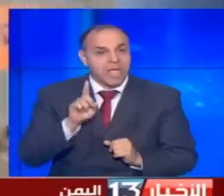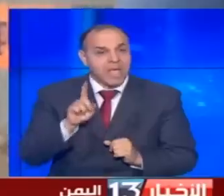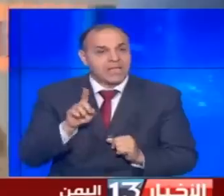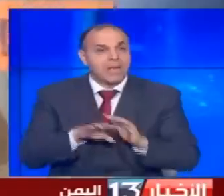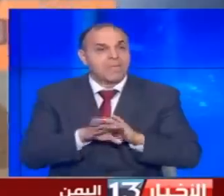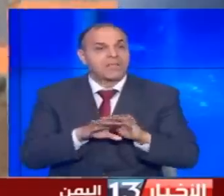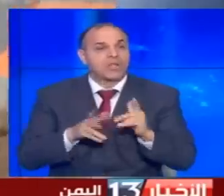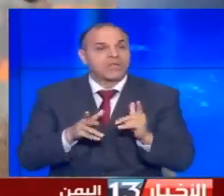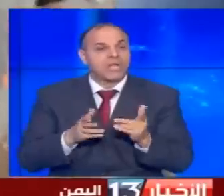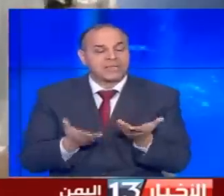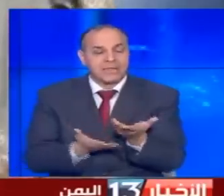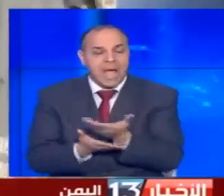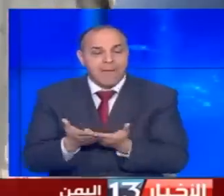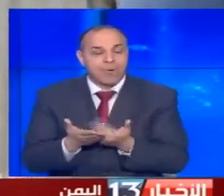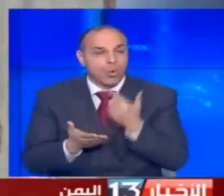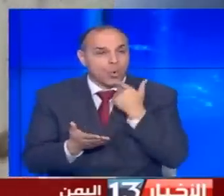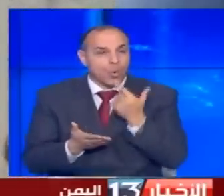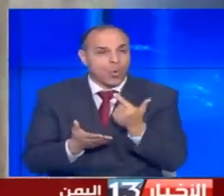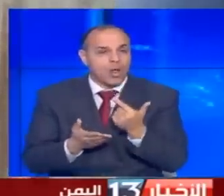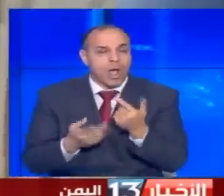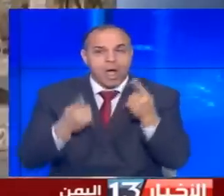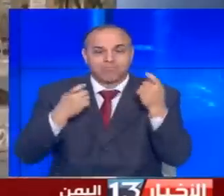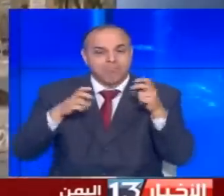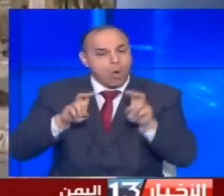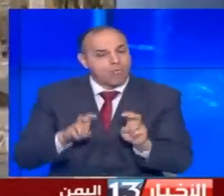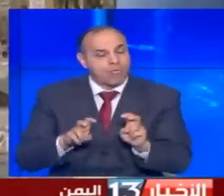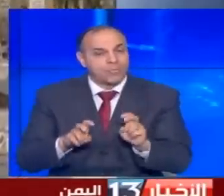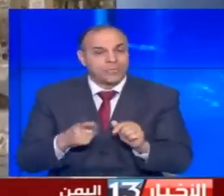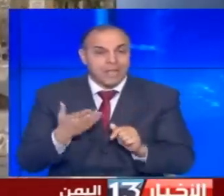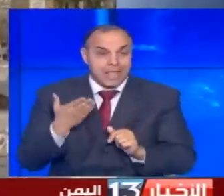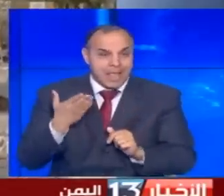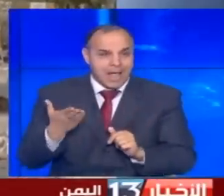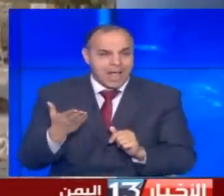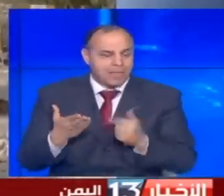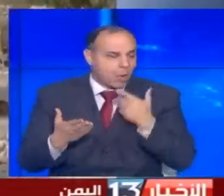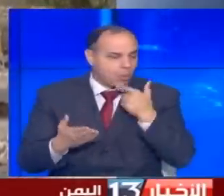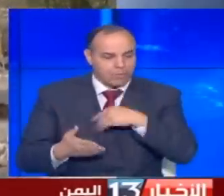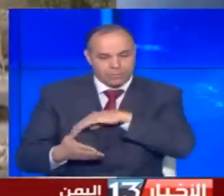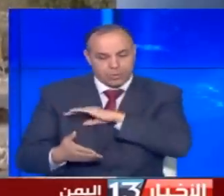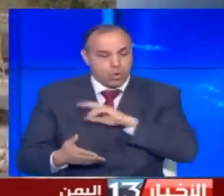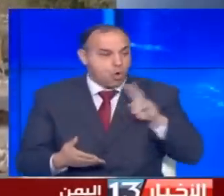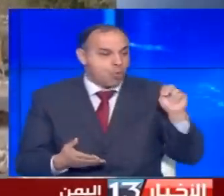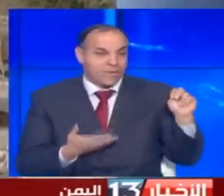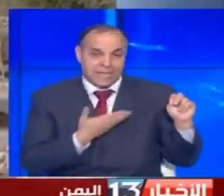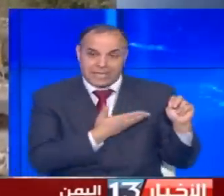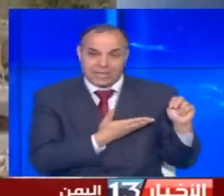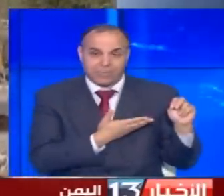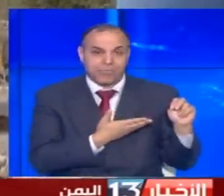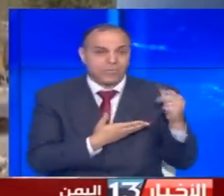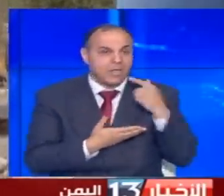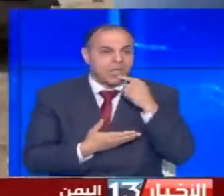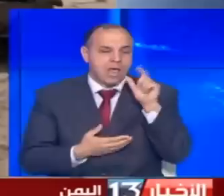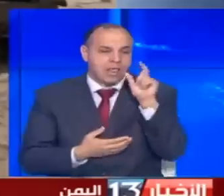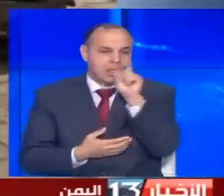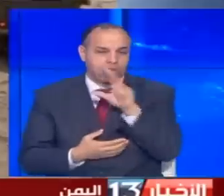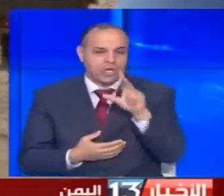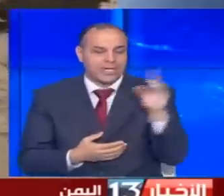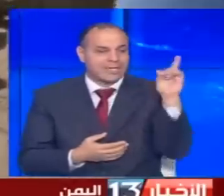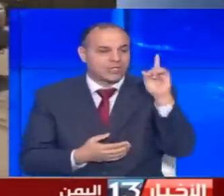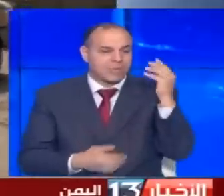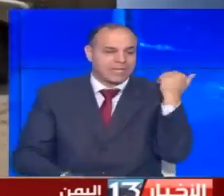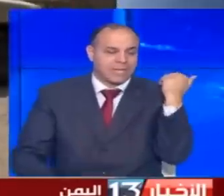كيفيه التعامل مع عمليه وقف اطلاق النار والتي تمت برعايه الامم المتحده في الثالث عشر من ديسمبر